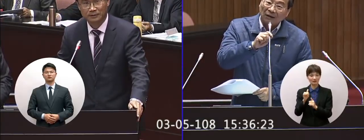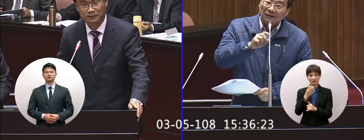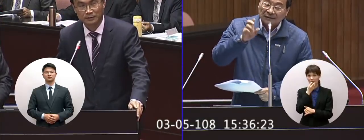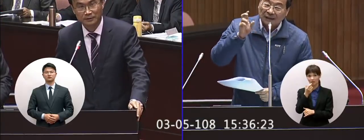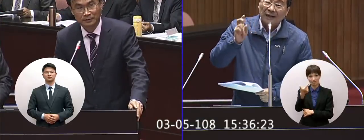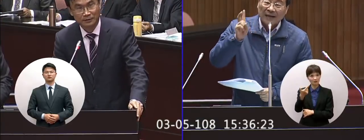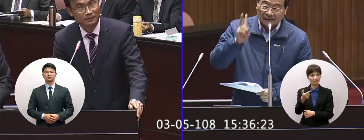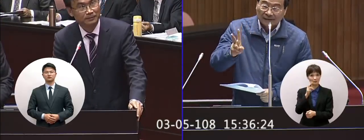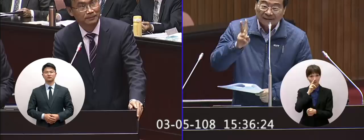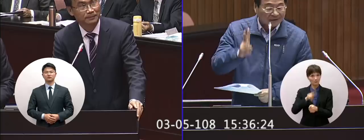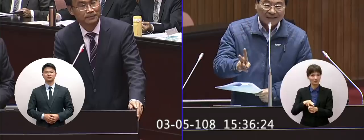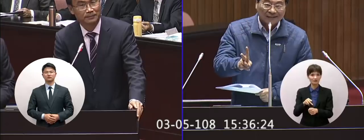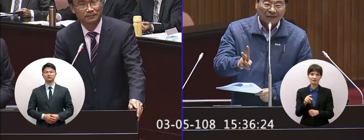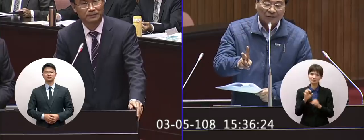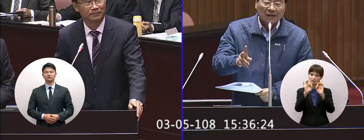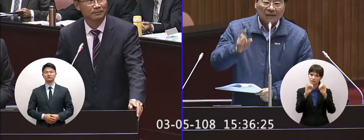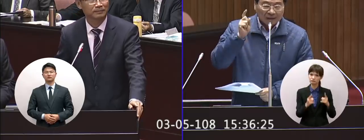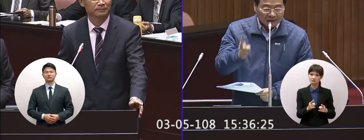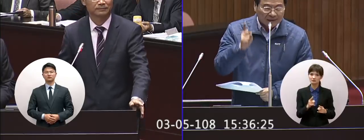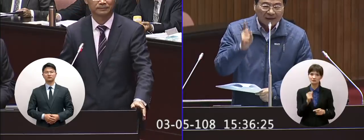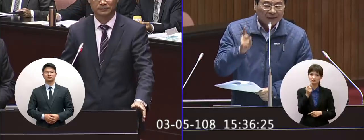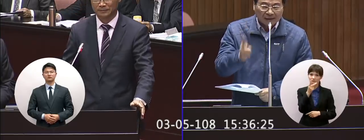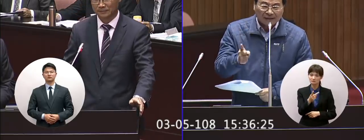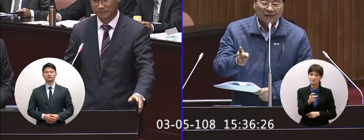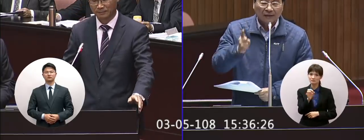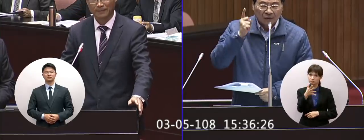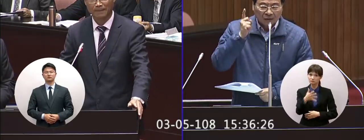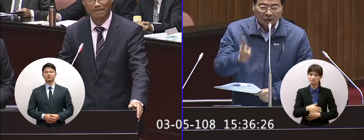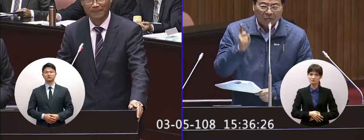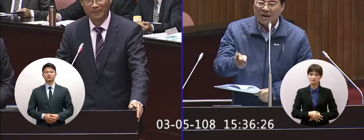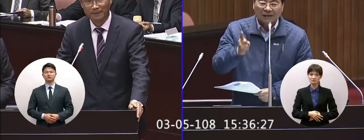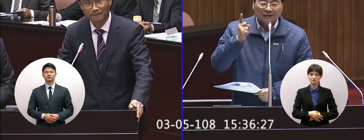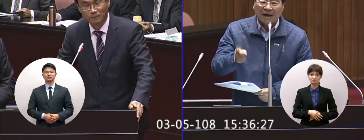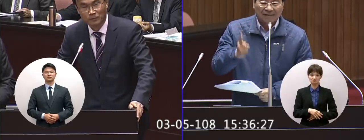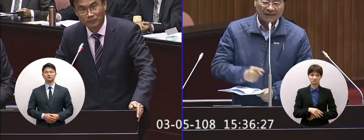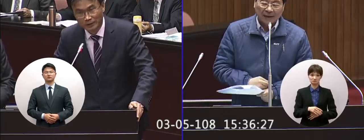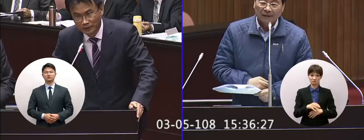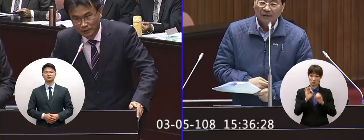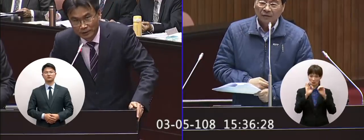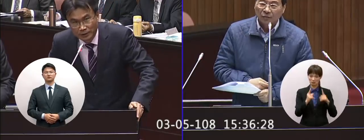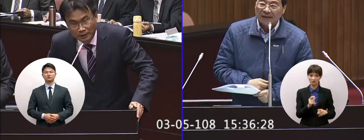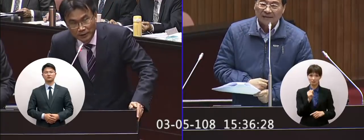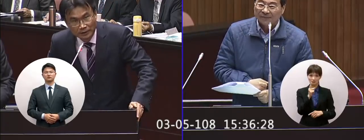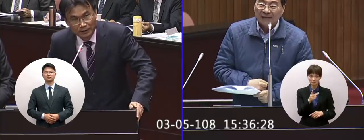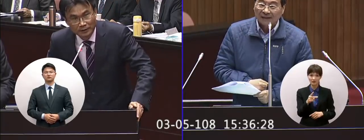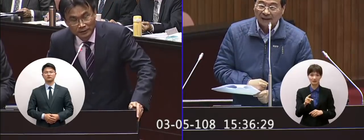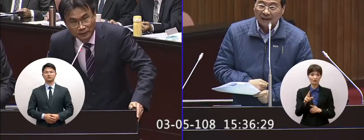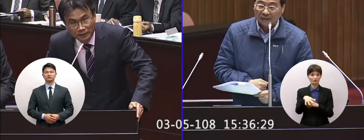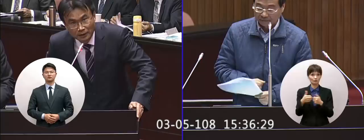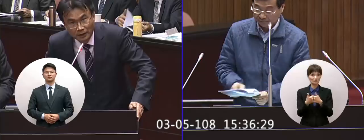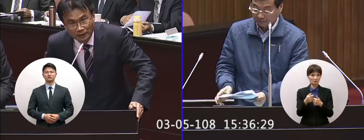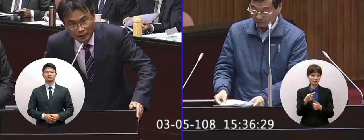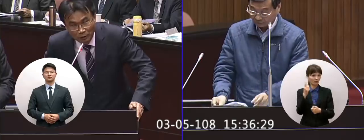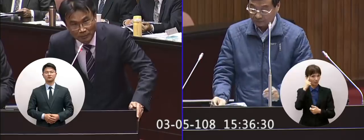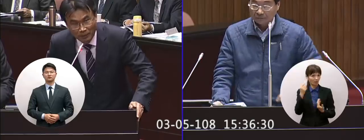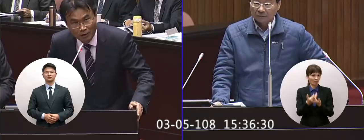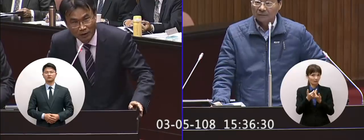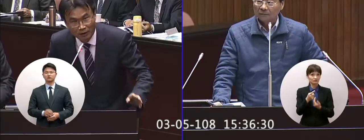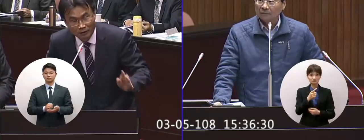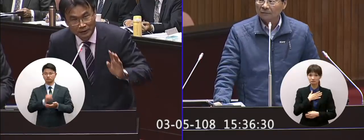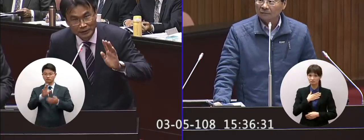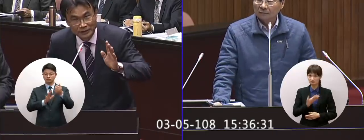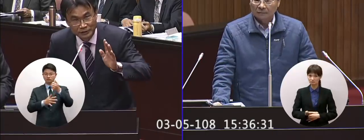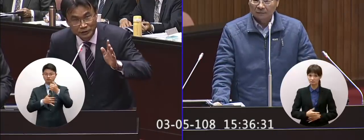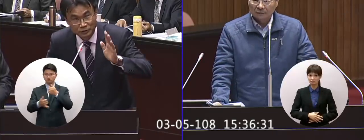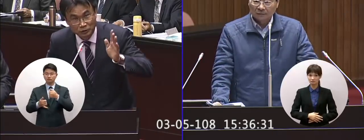跟你报告哦，这个两次调降之后已经引起农会的大反弹。诸位，你知不知道这个事儿？ 跟委员报